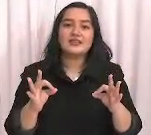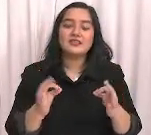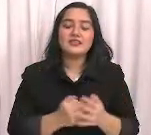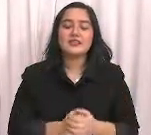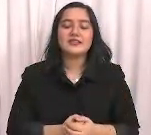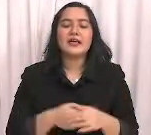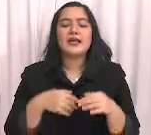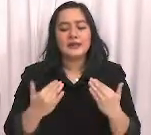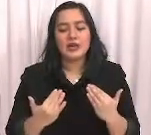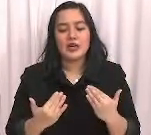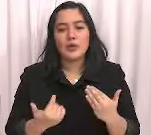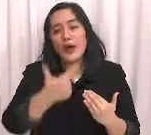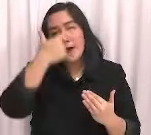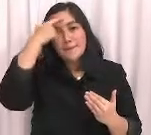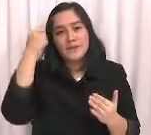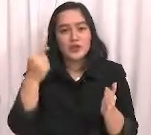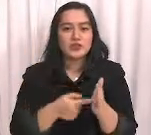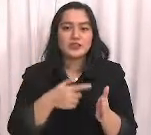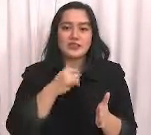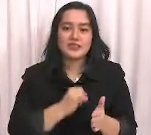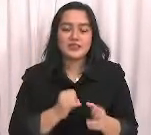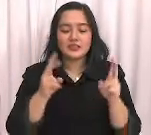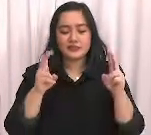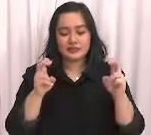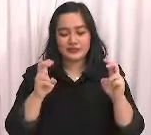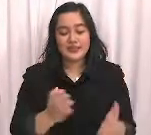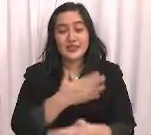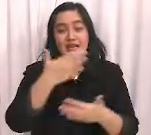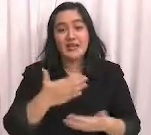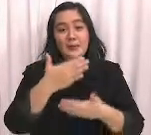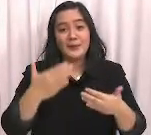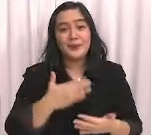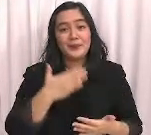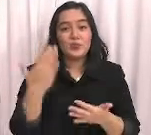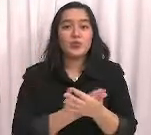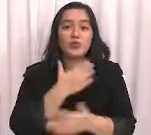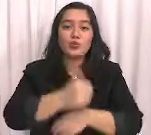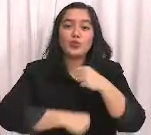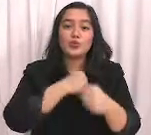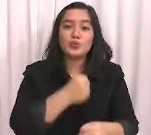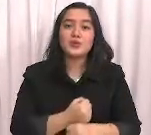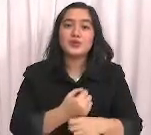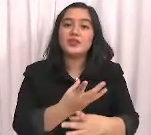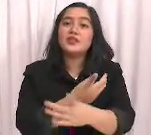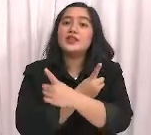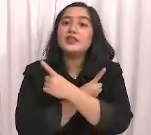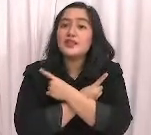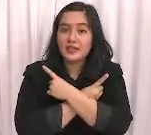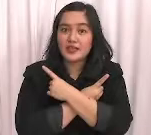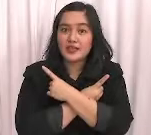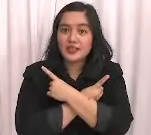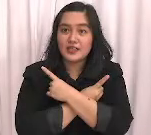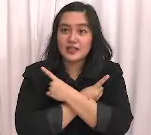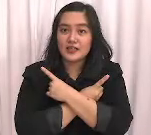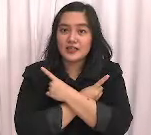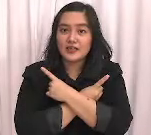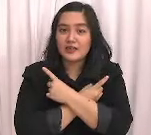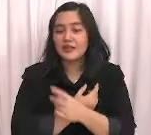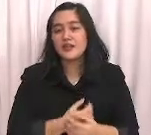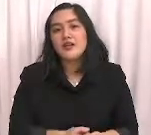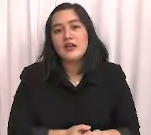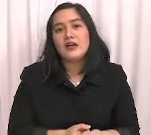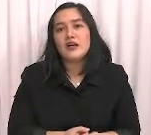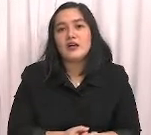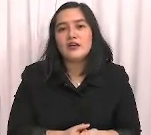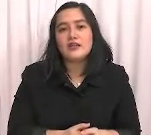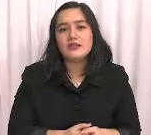Yeah. Sasabihin ko sa iyo, Happy New Year, dear, kasi ipa-practice ko, hindi man ako perpekto. Pwede mo ipaalala sa akin na